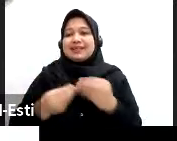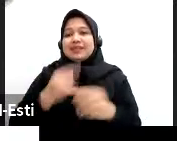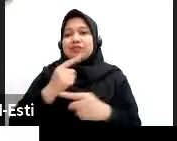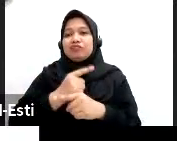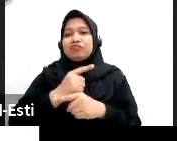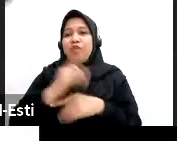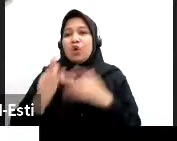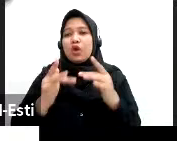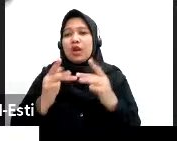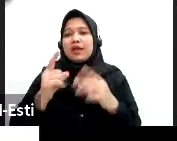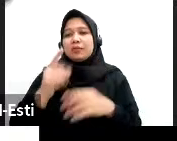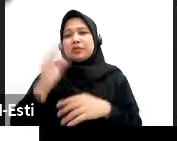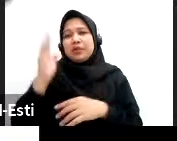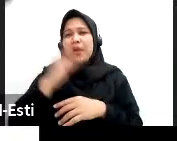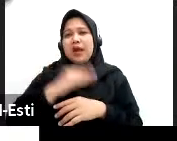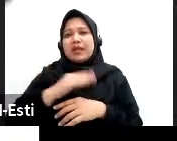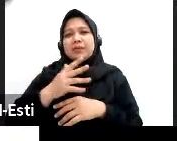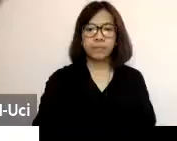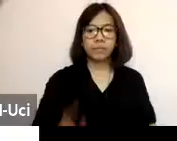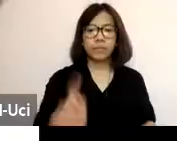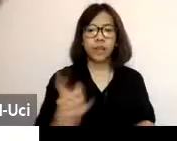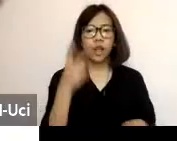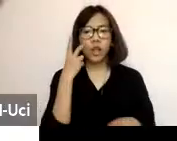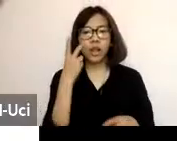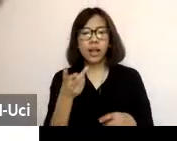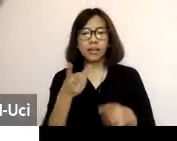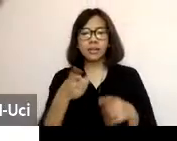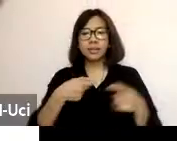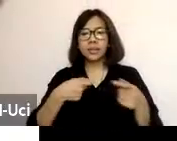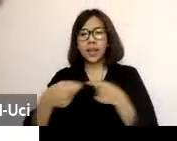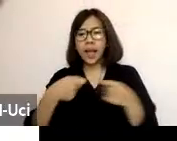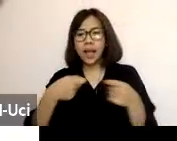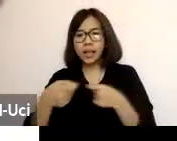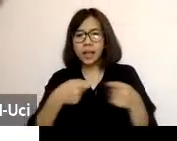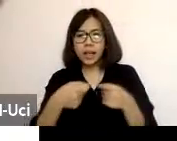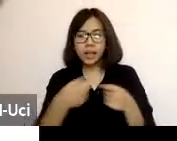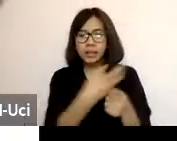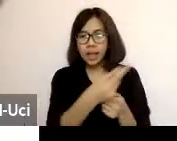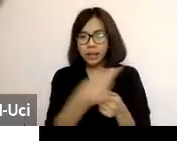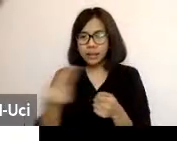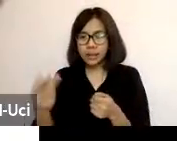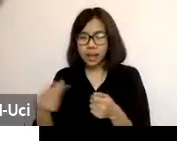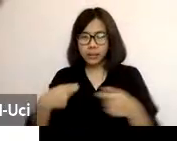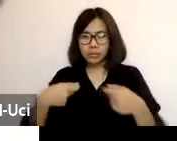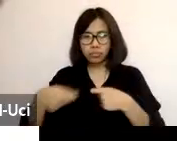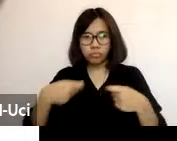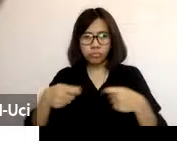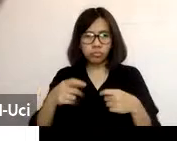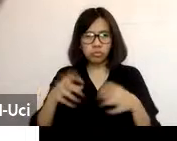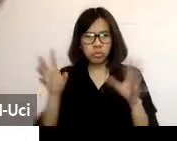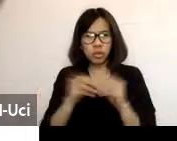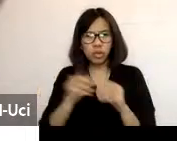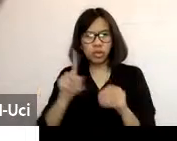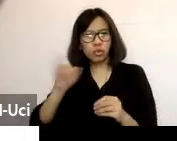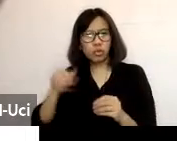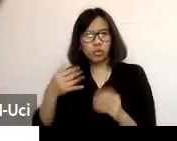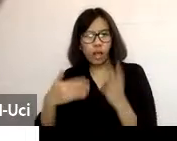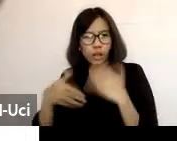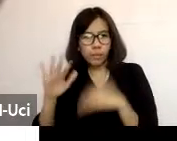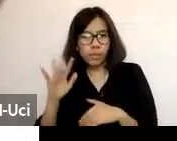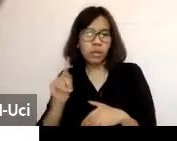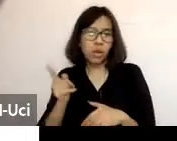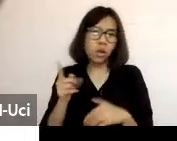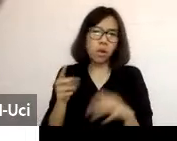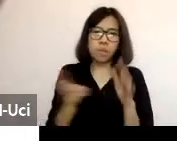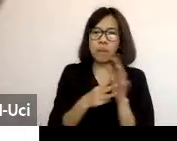bisa sekirar ham mungkin bisa jutaan ciptaan transaksi maka segera sistem penyelesaian sengketa yang seperti